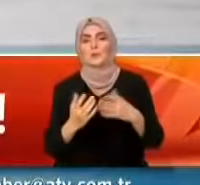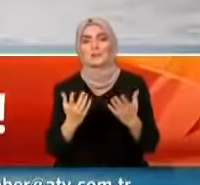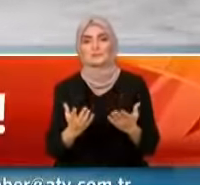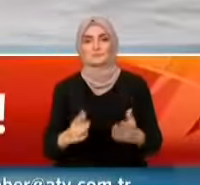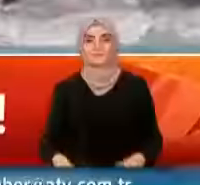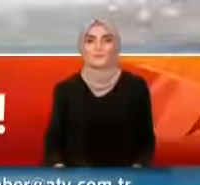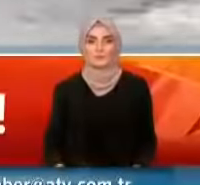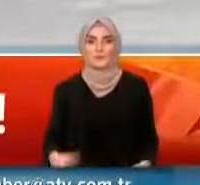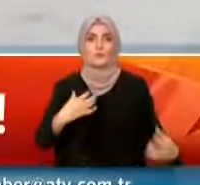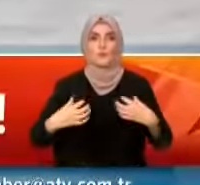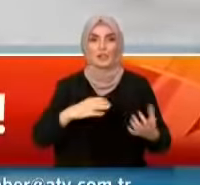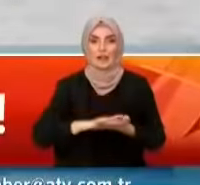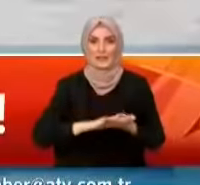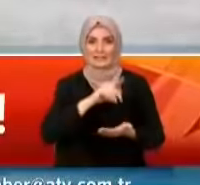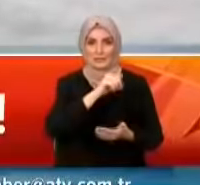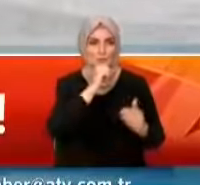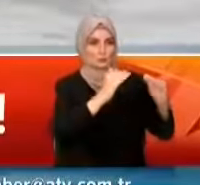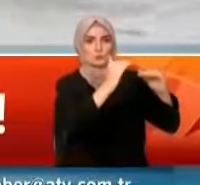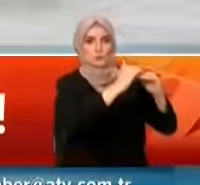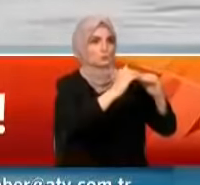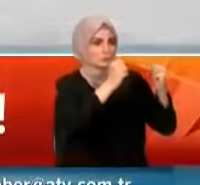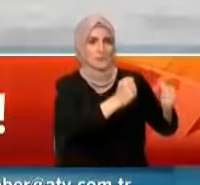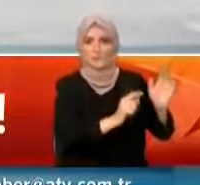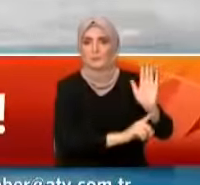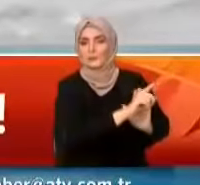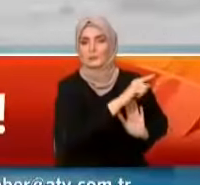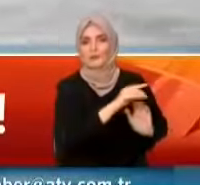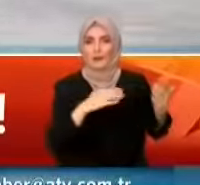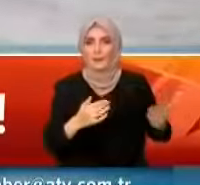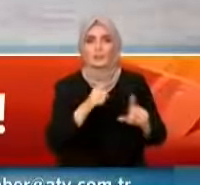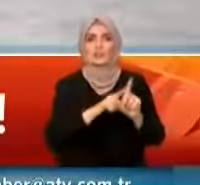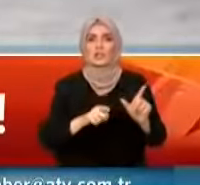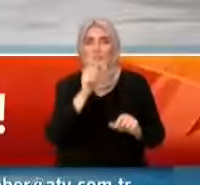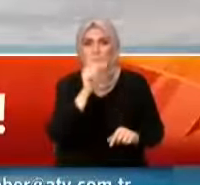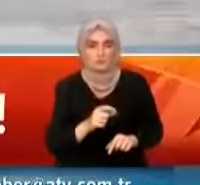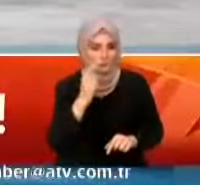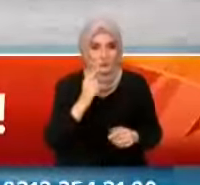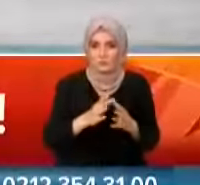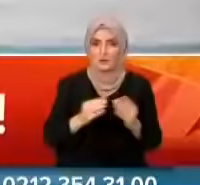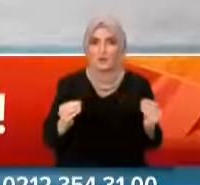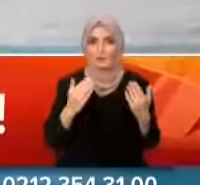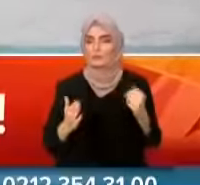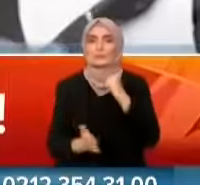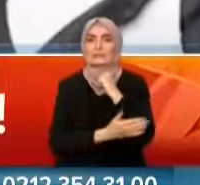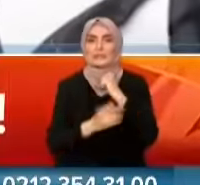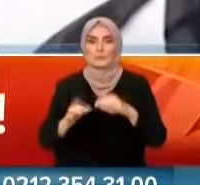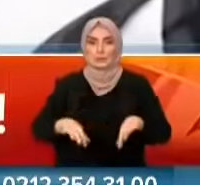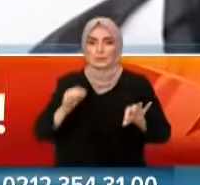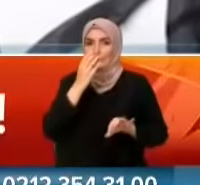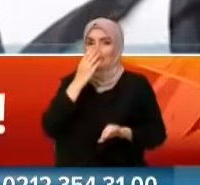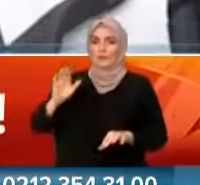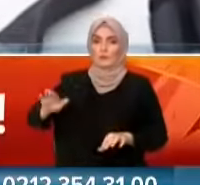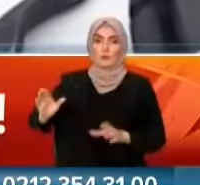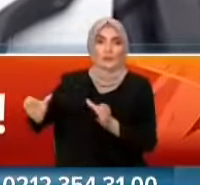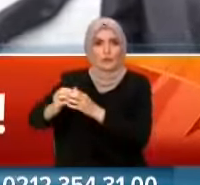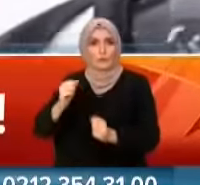Rol arkadaşı su üstünde kalmayı başardı ama Jackie Chan gözlerden kayboldu. Yardımına hazırda bekleyen ekipler koştu.